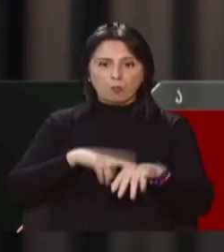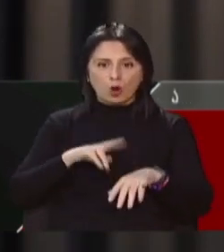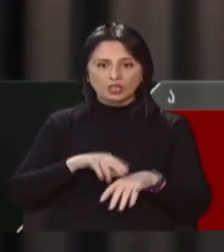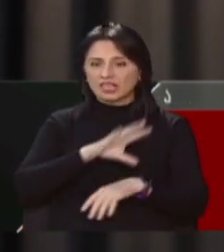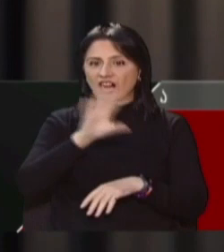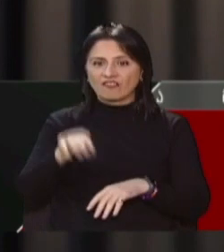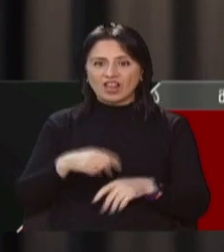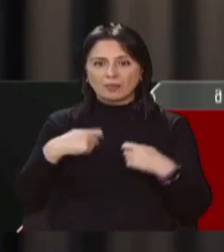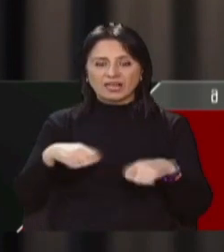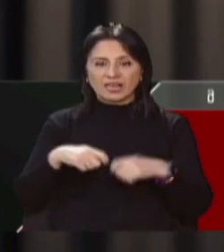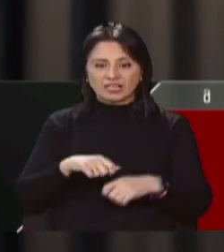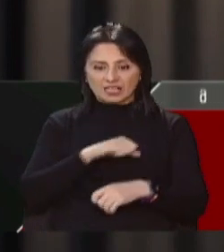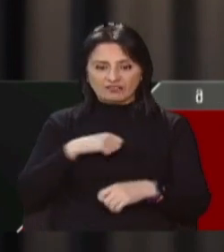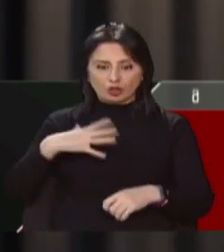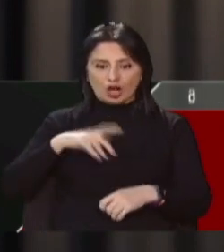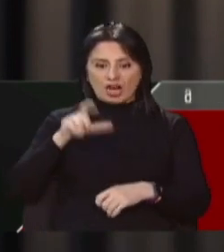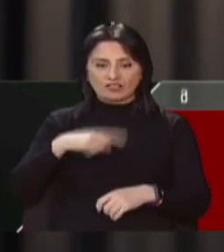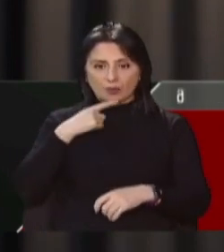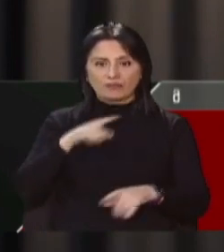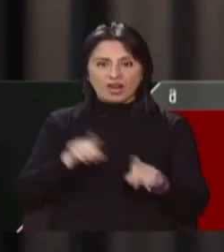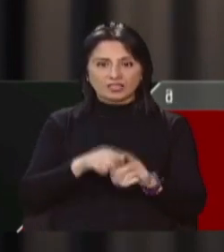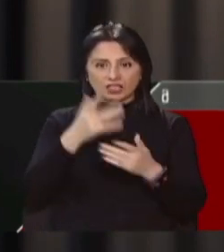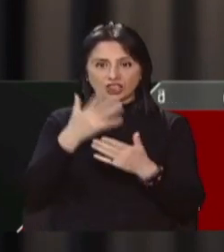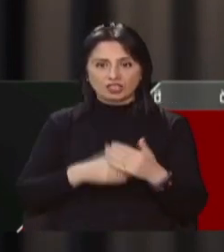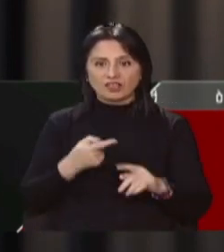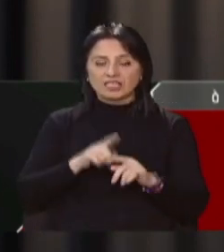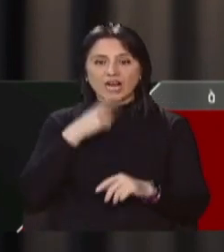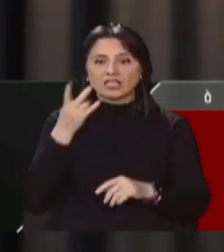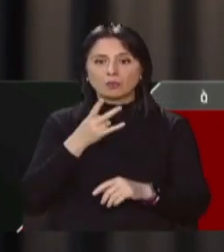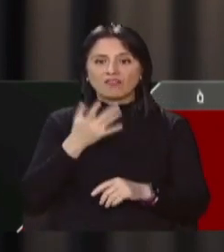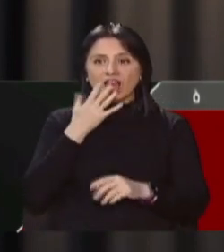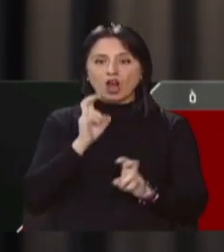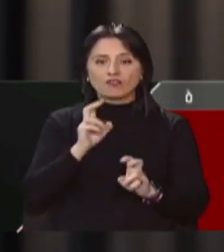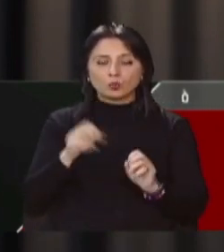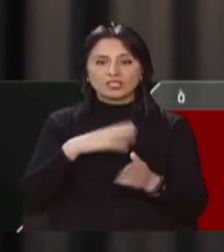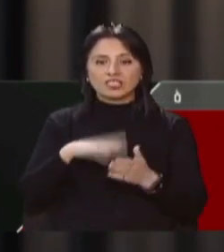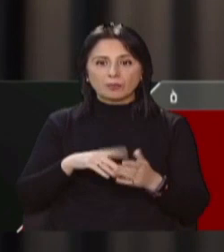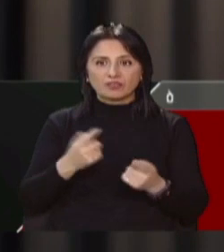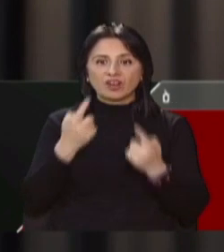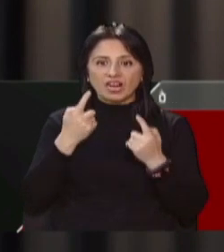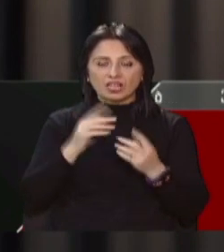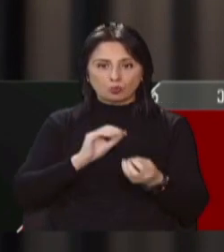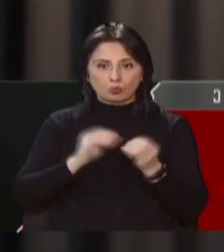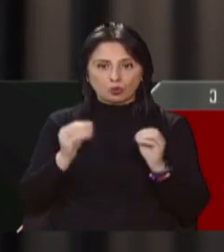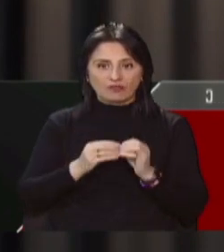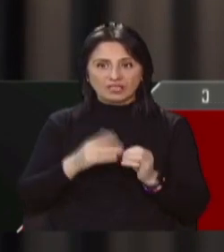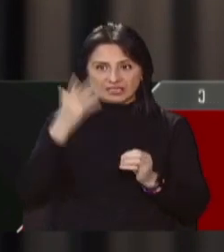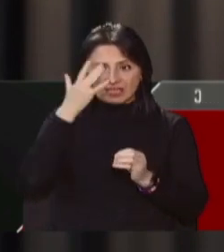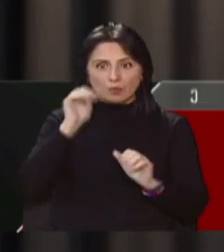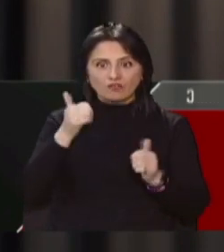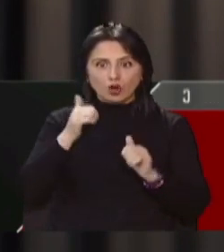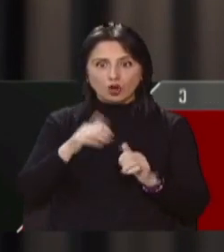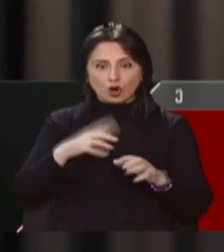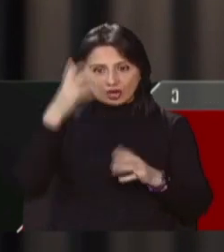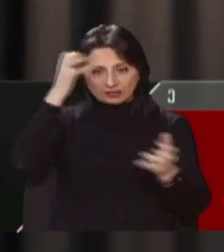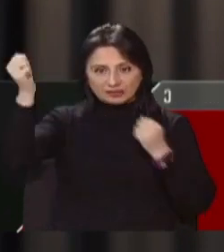სადაც ყველაფერი იყიდება, როგორც თავად ქართველები ამბობენ და ასე შემდეგ. Ეს რა თქმა უნდა ეროვნული უსაფრთხოების გრანდიოზული პრობლემაა. წარმომიდგენია, როგორ